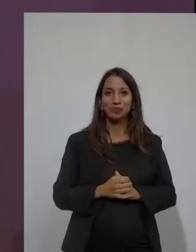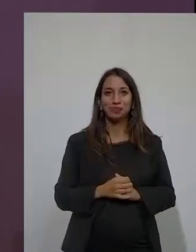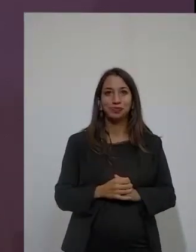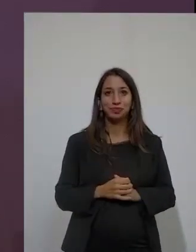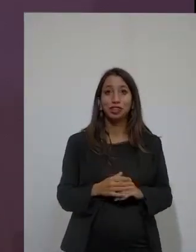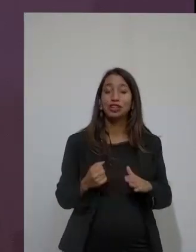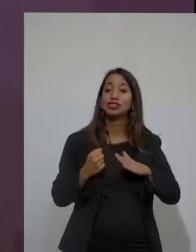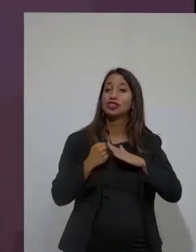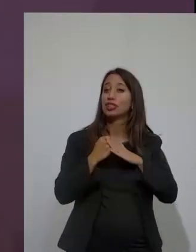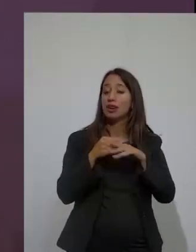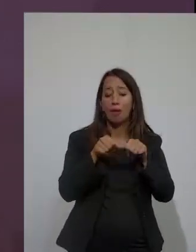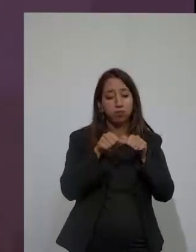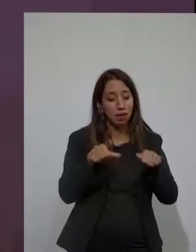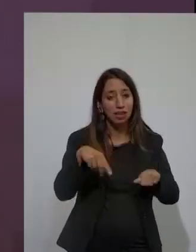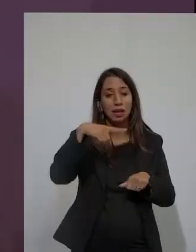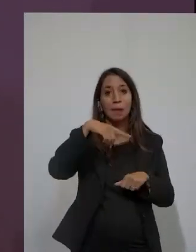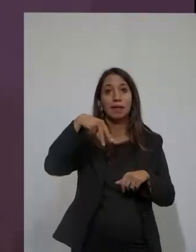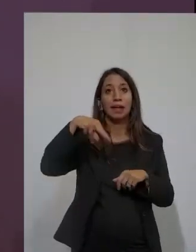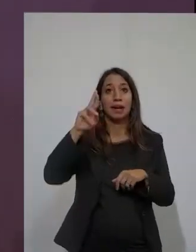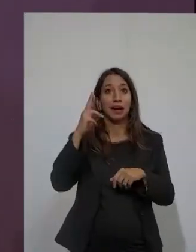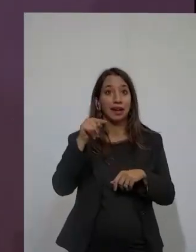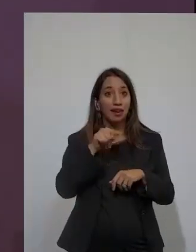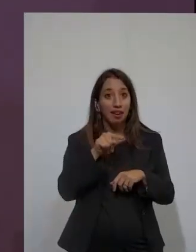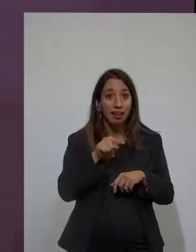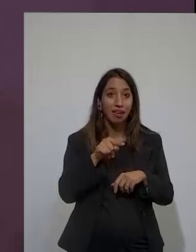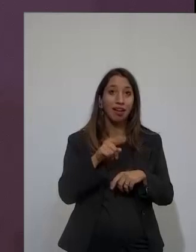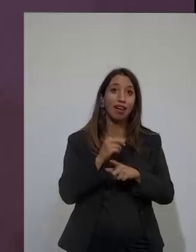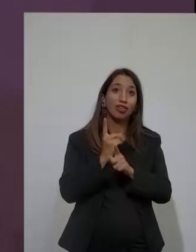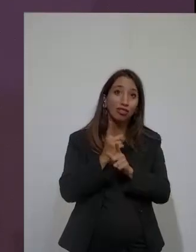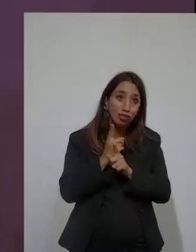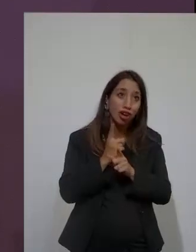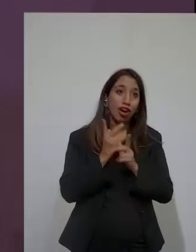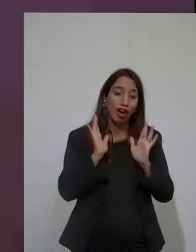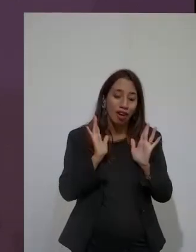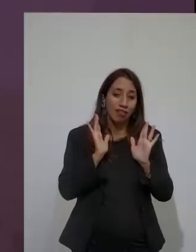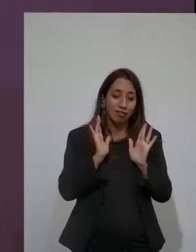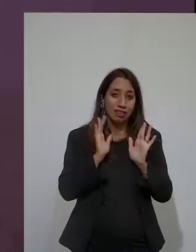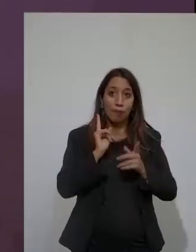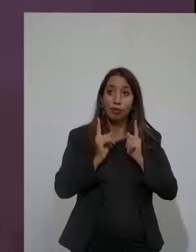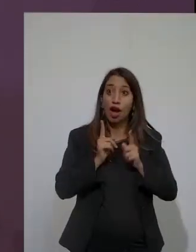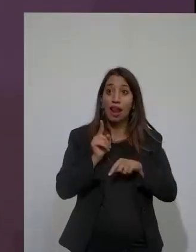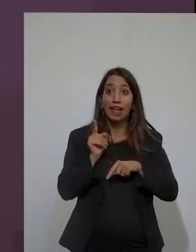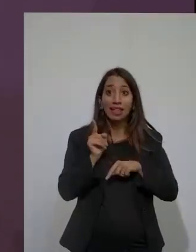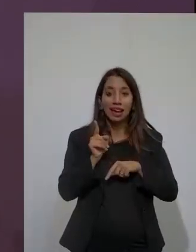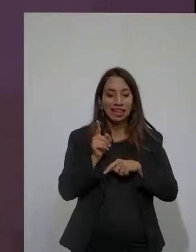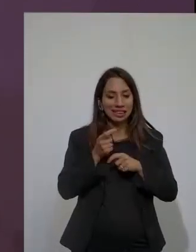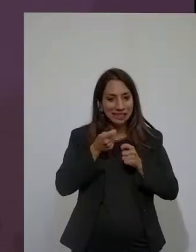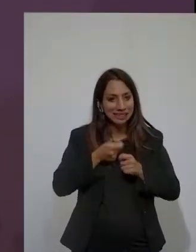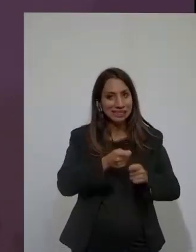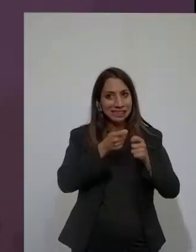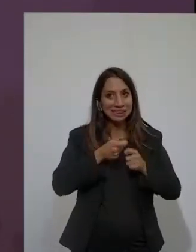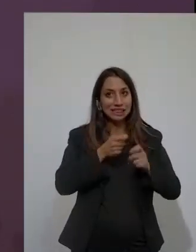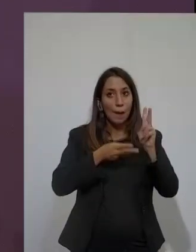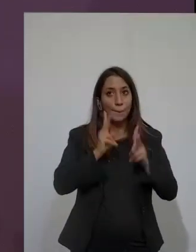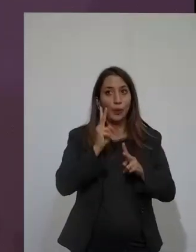dei principi cardini del PNRR, sarebbe opportuno, ad esempio, che la politica in qualche modo incentivasse per le